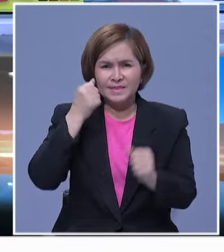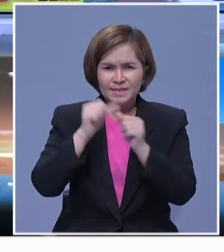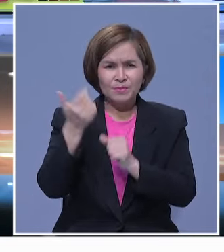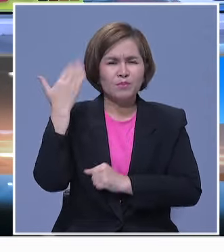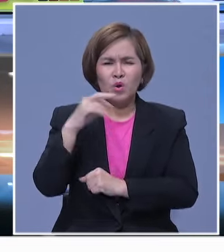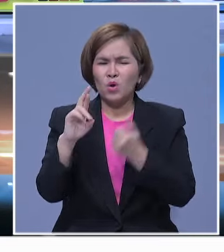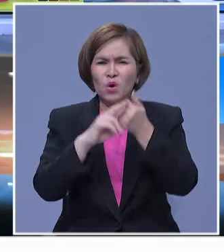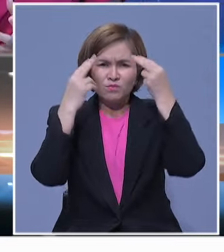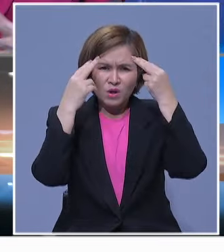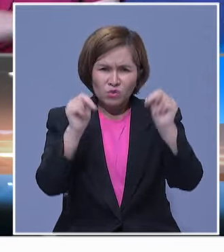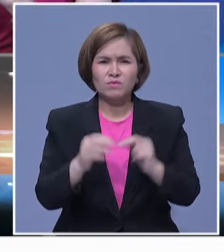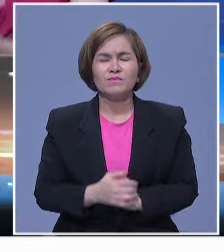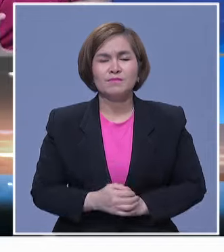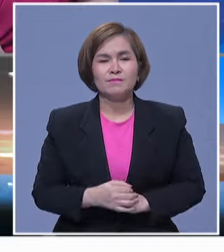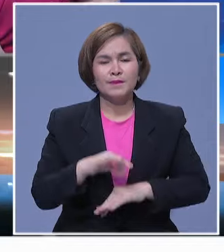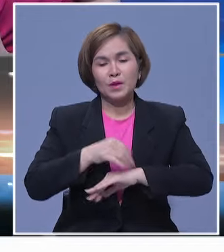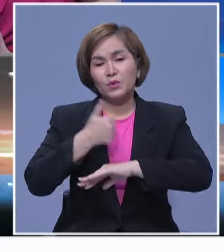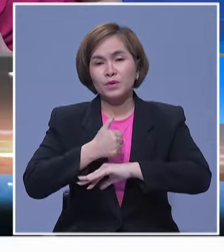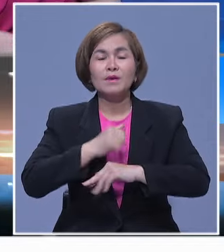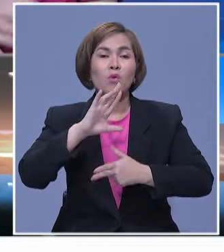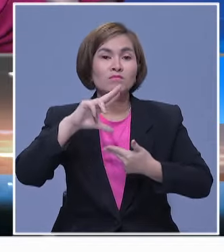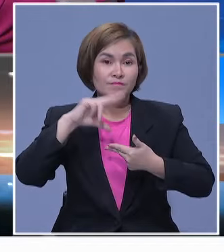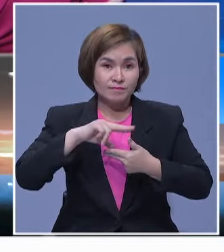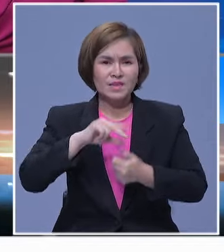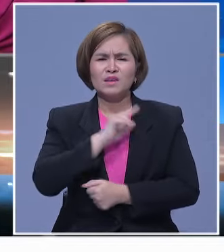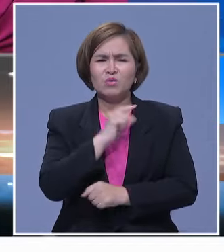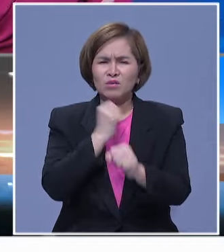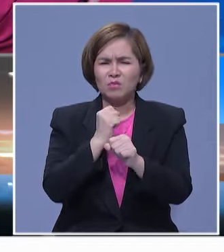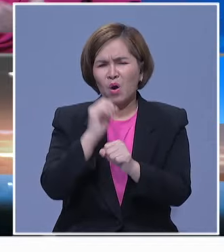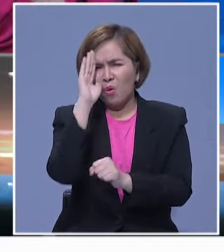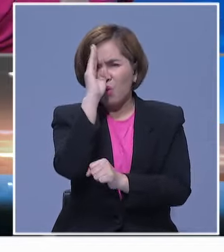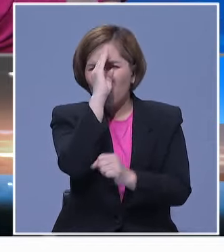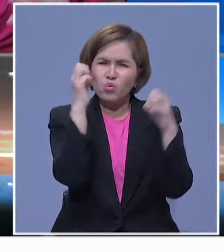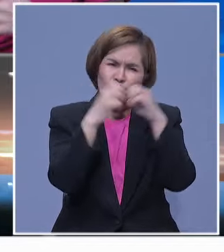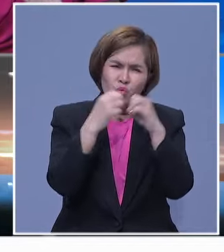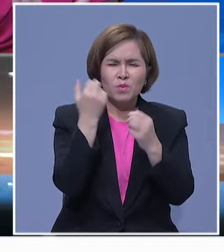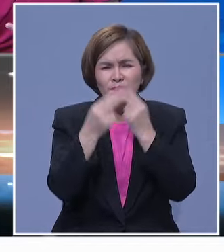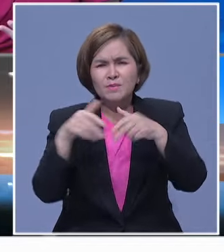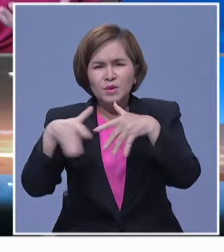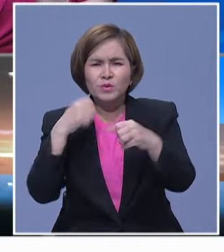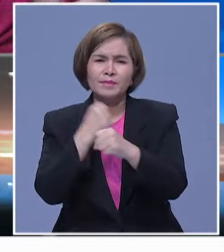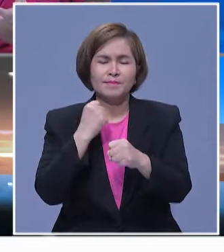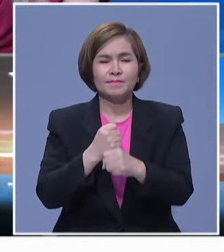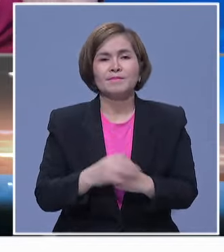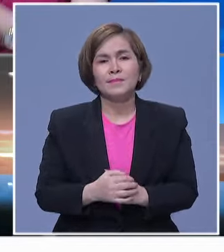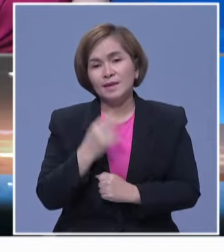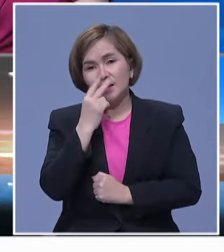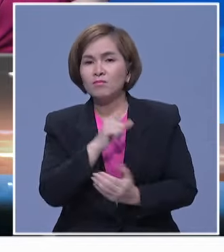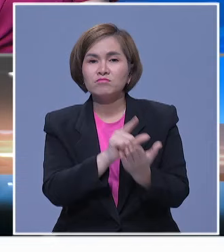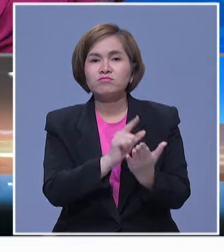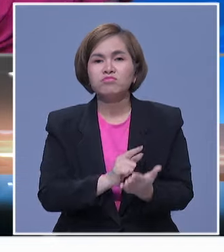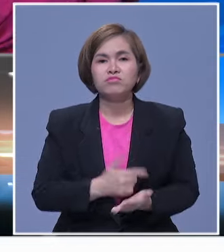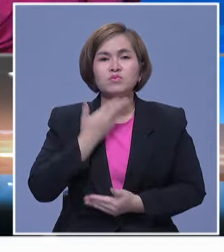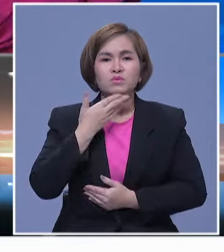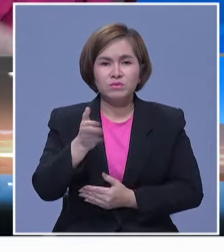องนายกก็ตอนนั้นเป็นหัวหน้าพรรคพลังประชารัฐด้วยภารกิจเยอะแยะไปหมดเลยต้องลงพื้นที่ต้องไปทำงานก็เห็นลุงป้อมลามาตั้ง